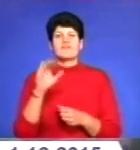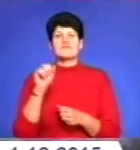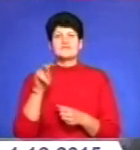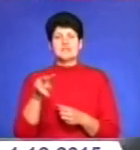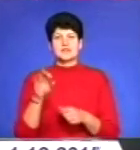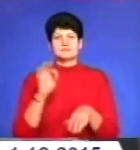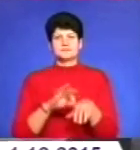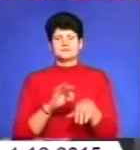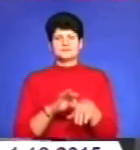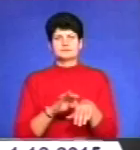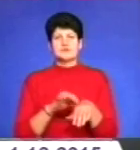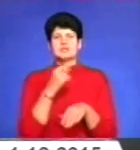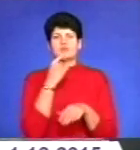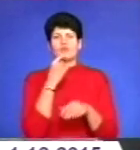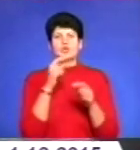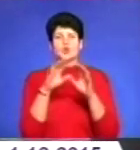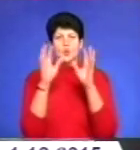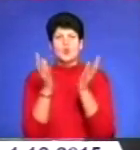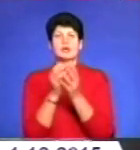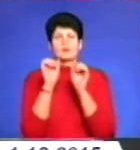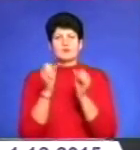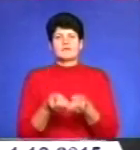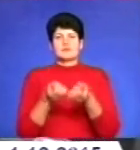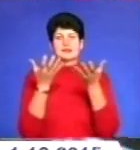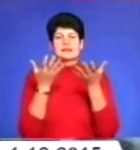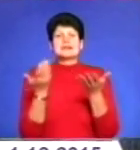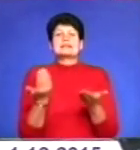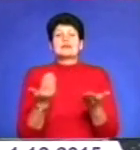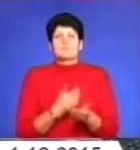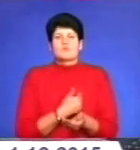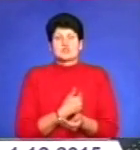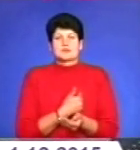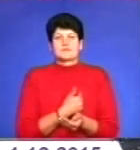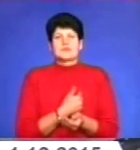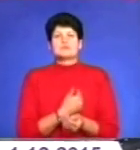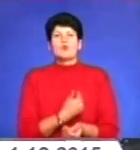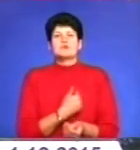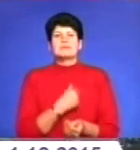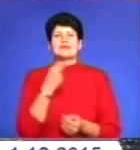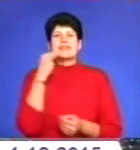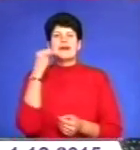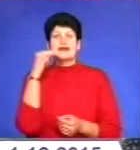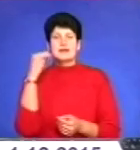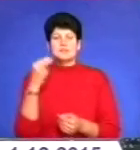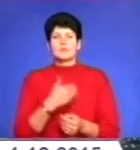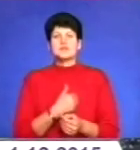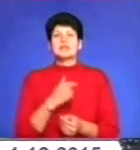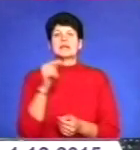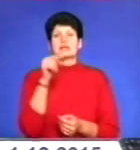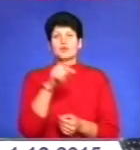Червоні кульки випустите у небо. Так. І з якими побажаннями? З побажаннями на краще, з побажаннями для того,